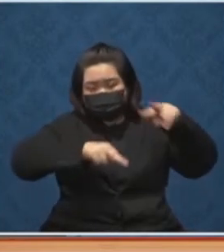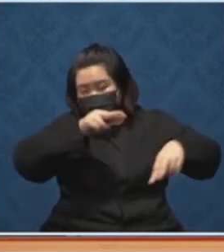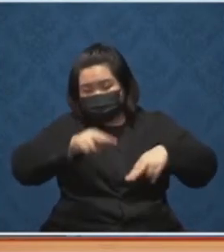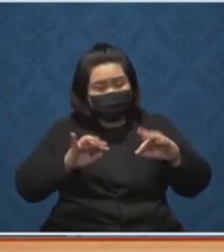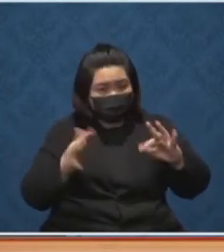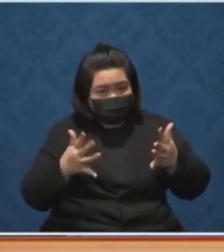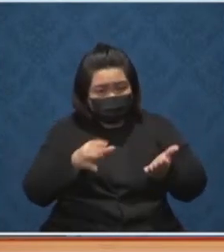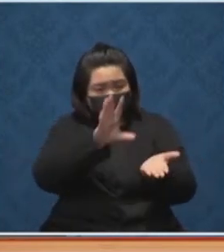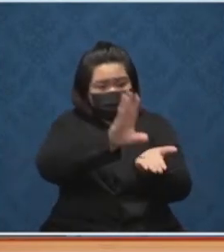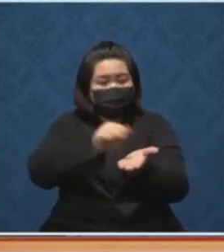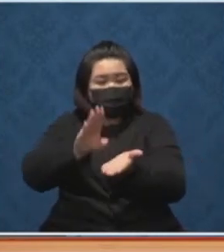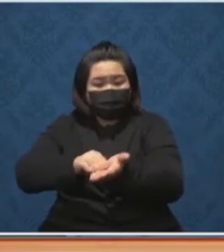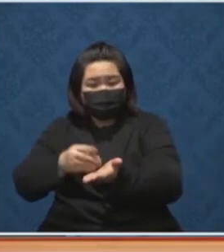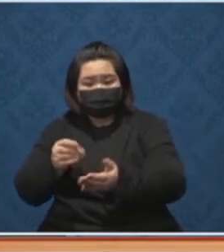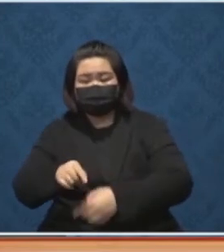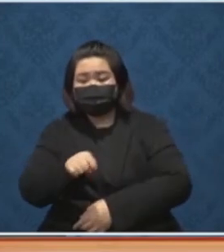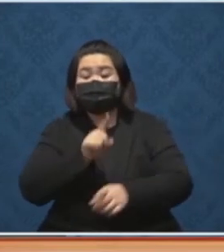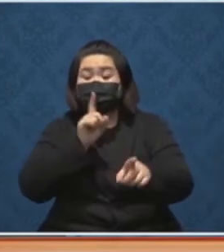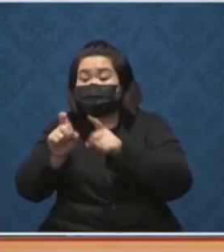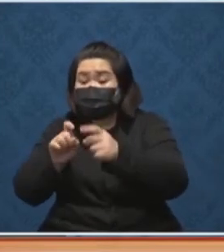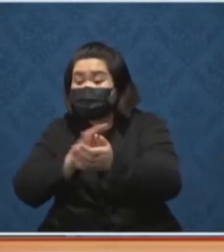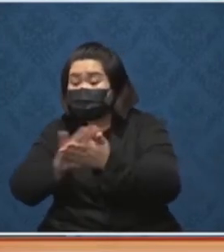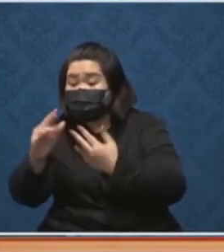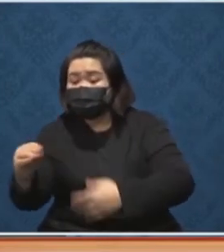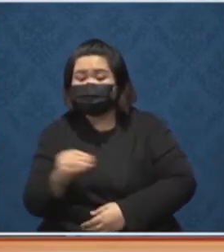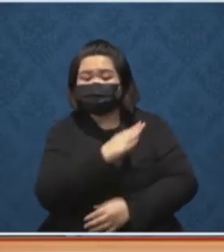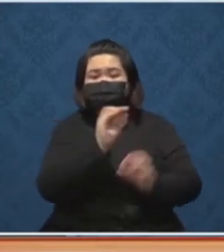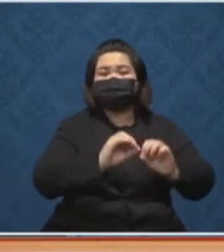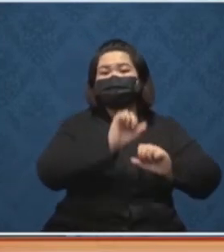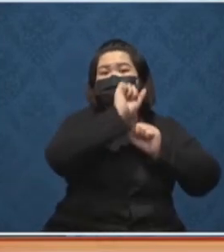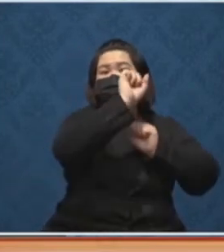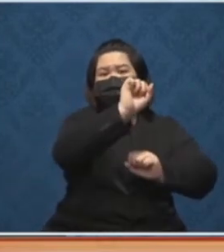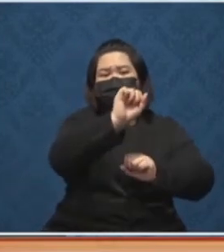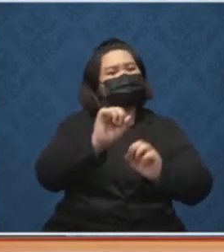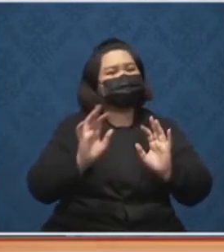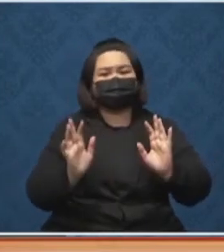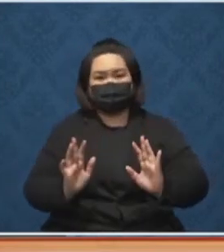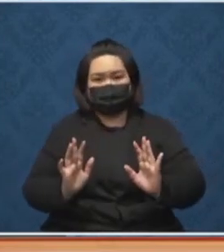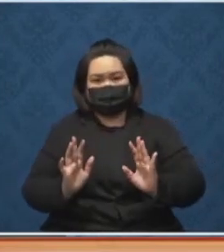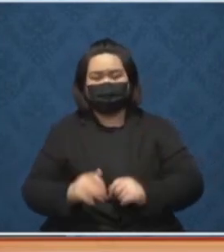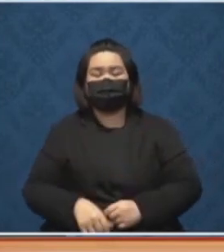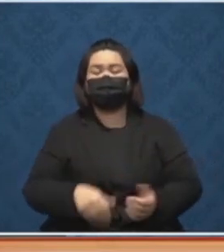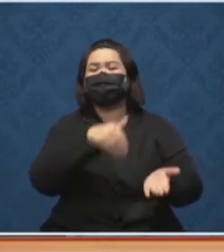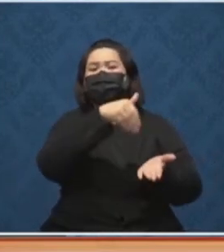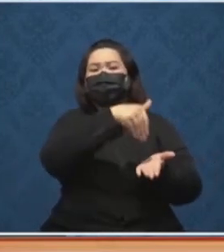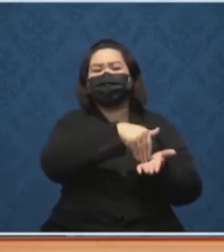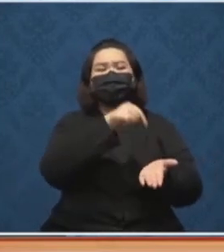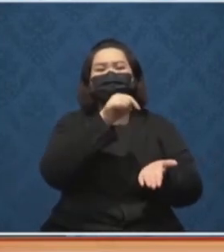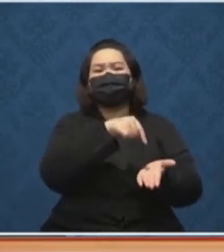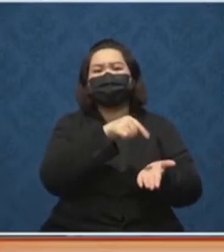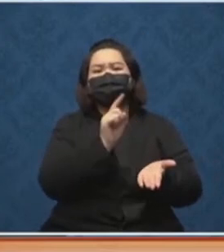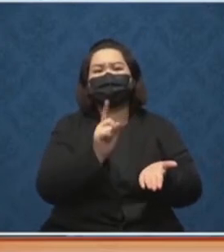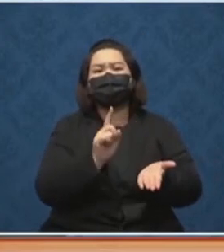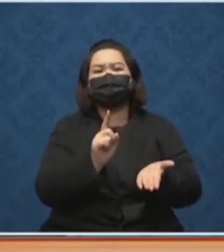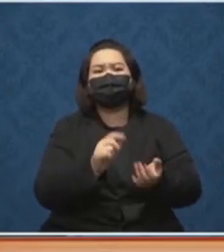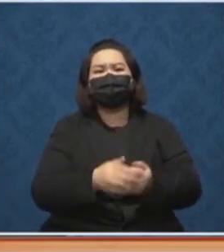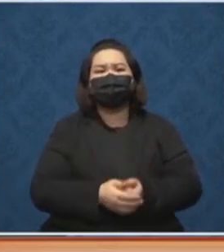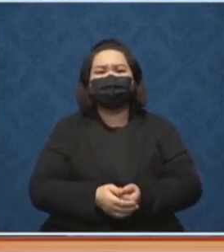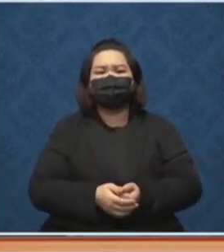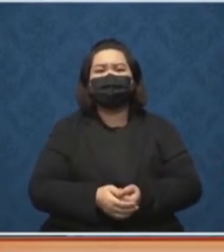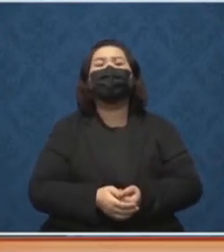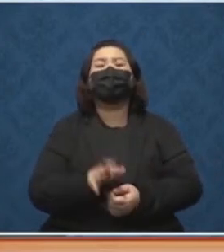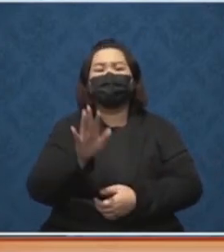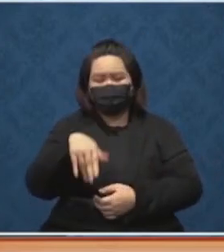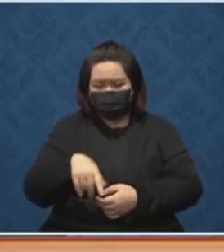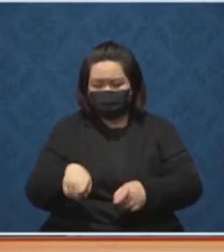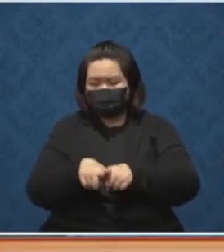ทได้รับมารับข้อมูจากหนวยงานมายัไ ก็เผยแพ้อย่นั้นสุดท้ายศูยนี้ทำตัวแบบนี้ก็เป็ได้แค่ตาประท